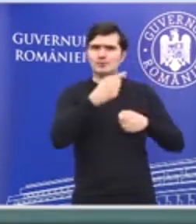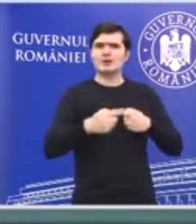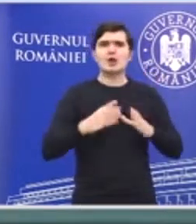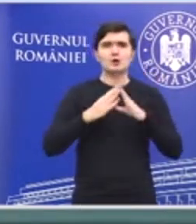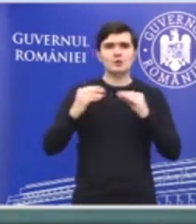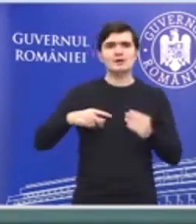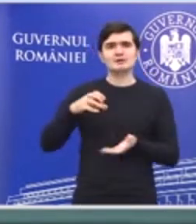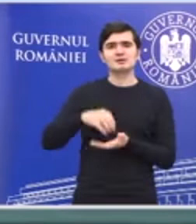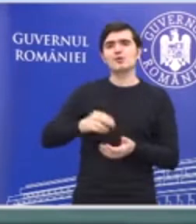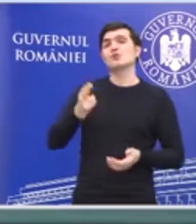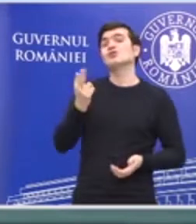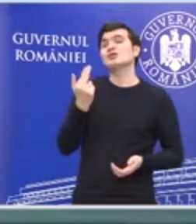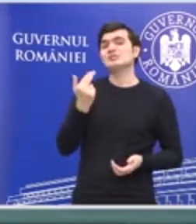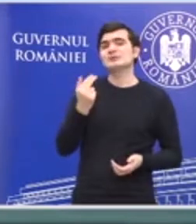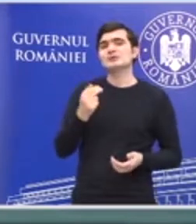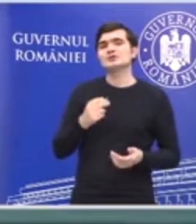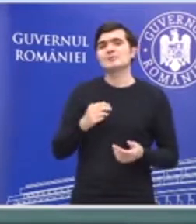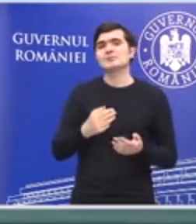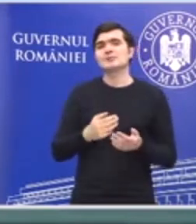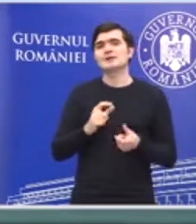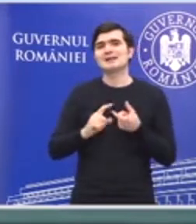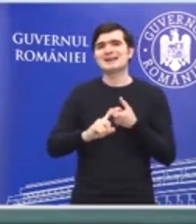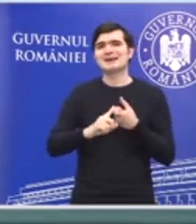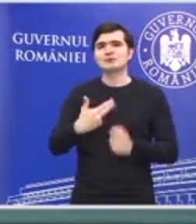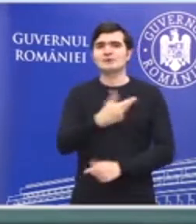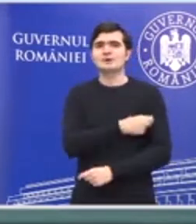tot la fel cu vaccinări cu a doua doză.